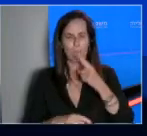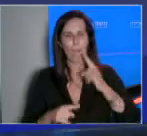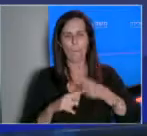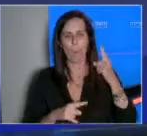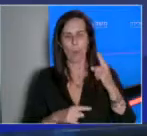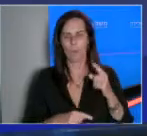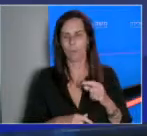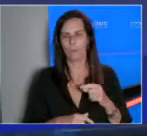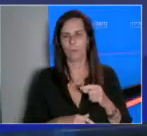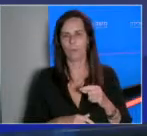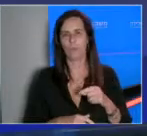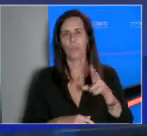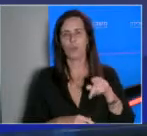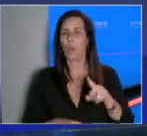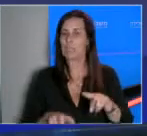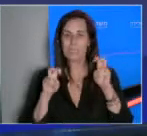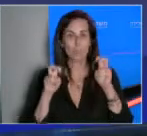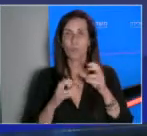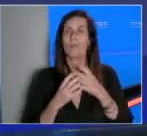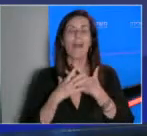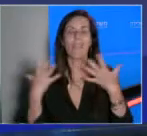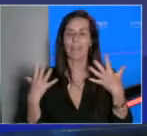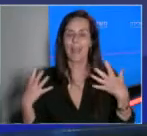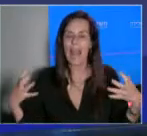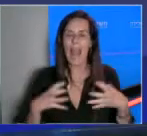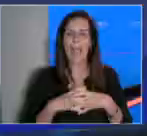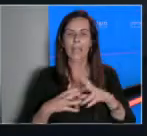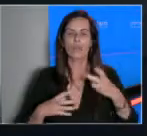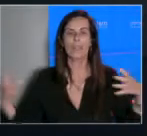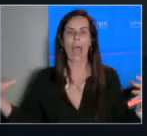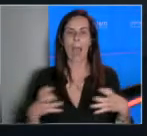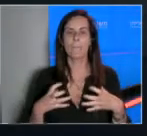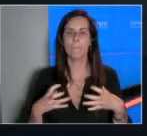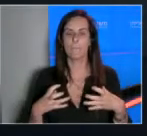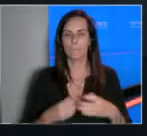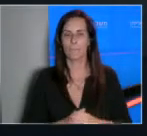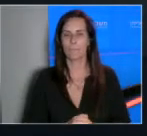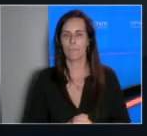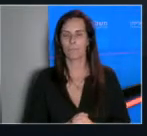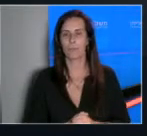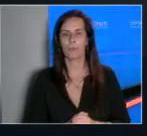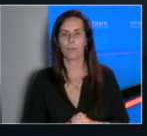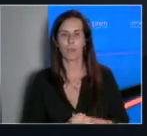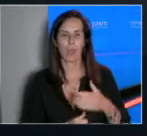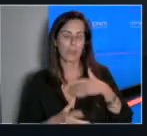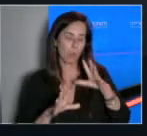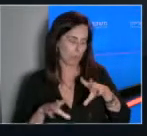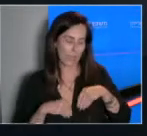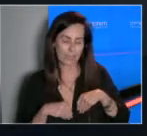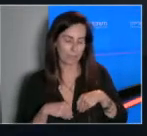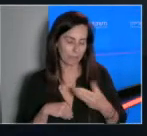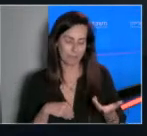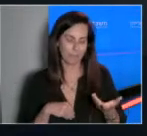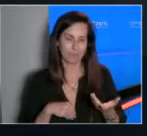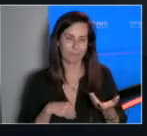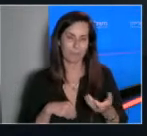בול בנקודה. יש פה הזדמנות פז לאחד את העם שוב פעם. אני מאוד מסכים עם זה בקטע